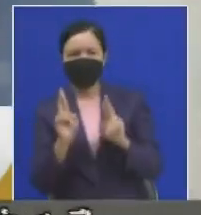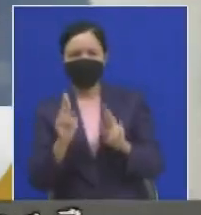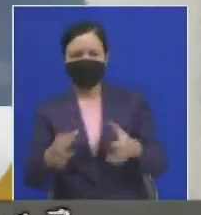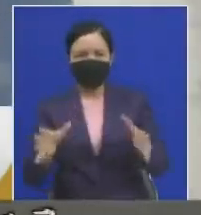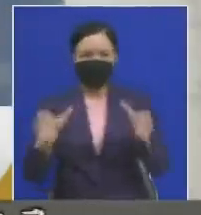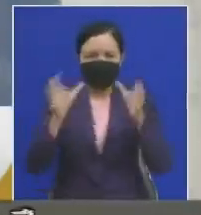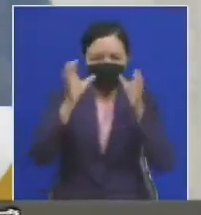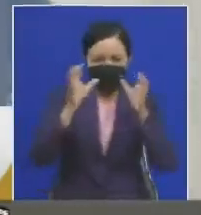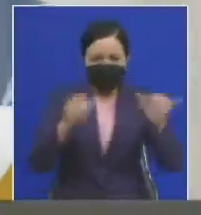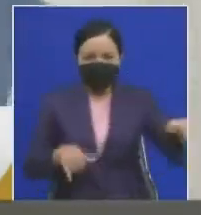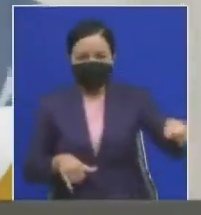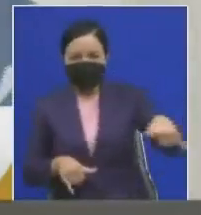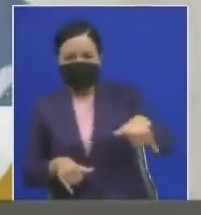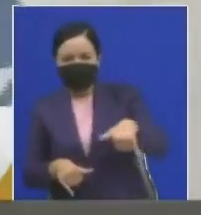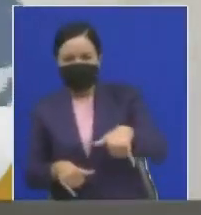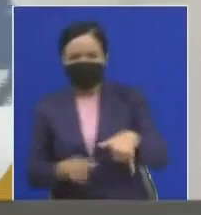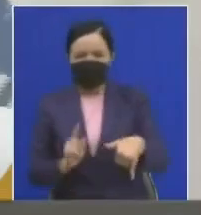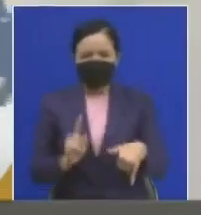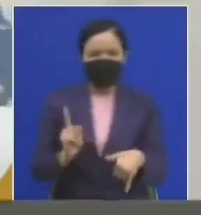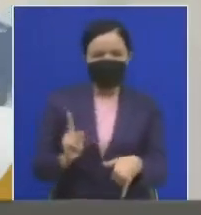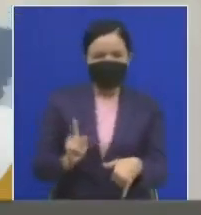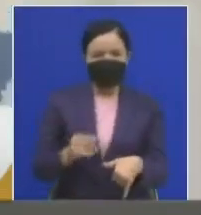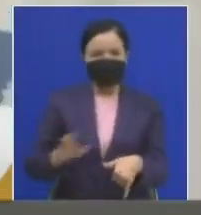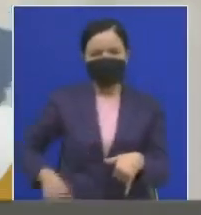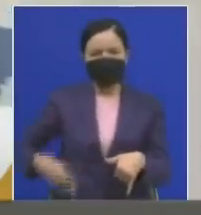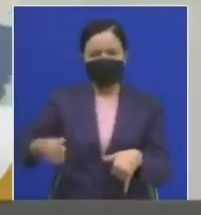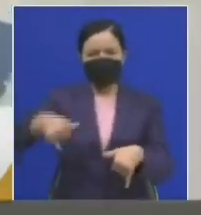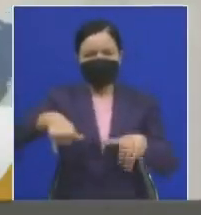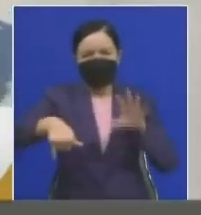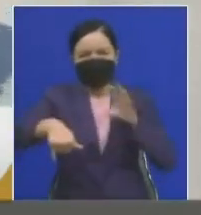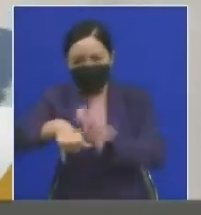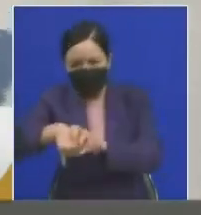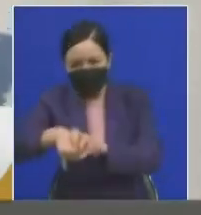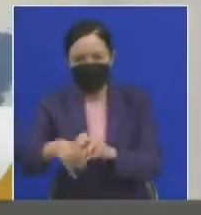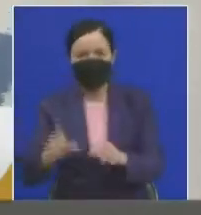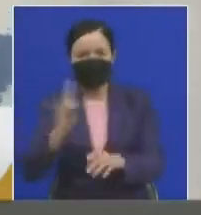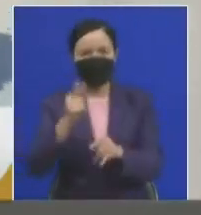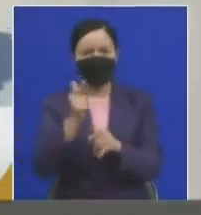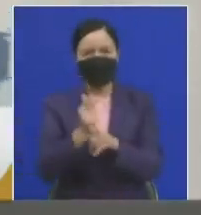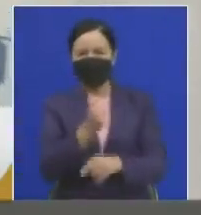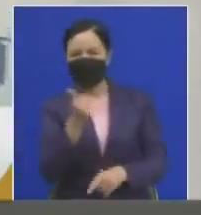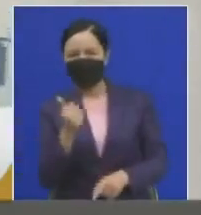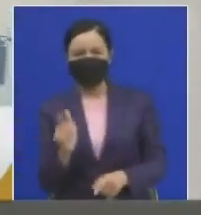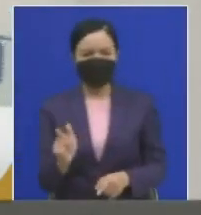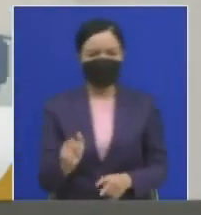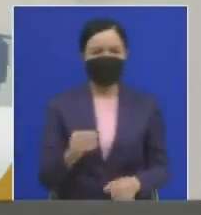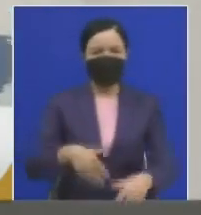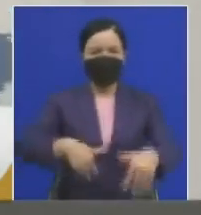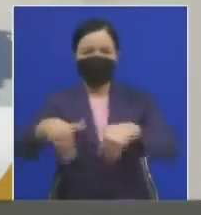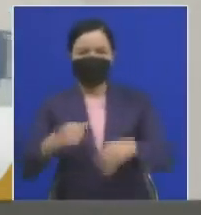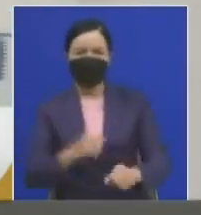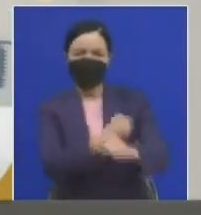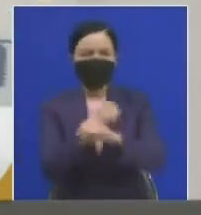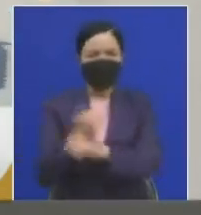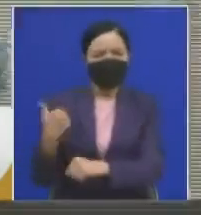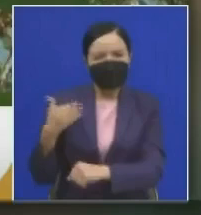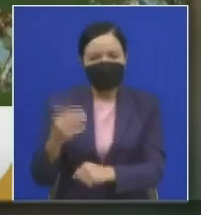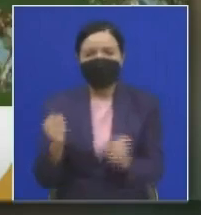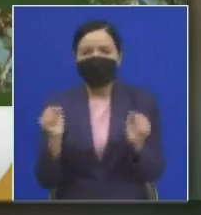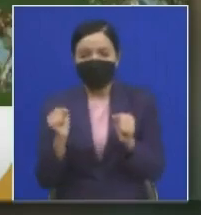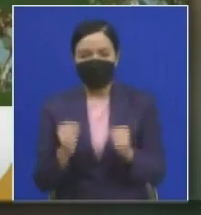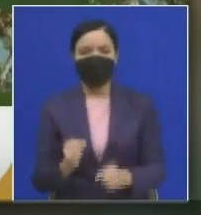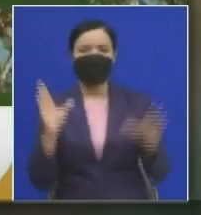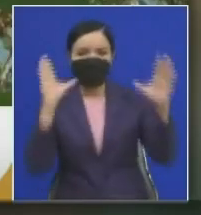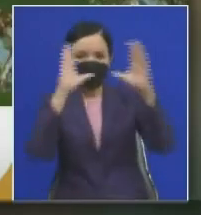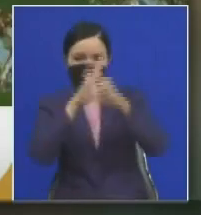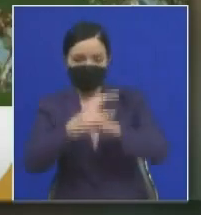assaulted และมนเริมจการกดหมาใหนแล้สัตเรีงอองชาวบ้านประชาชมต หรอเป่าจนกทง 3 ทุ